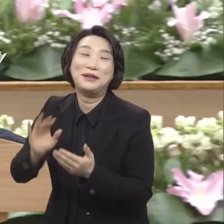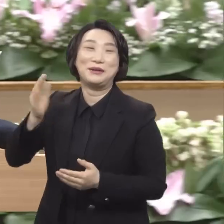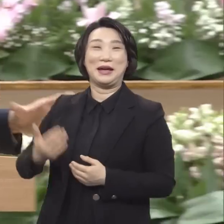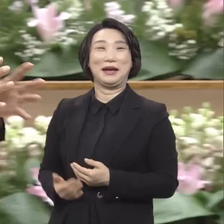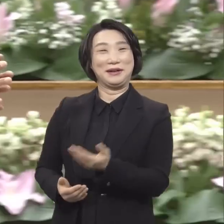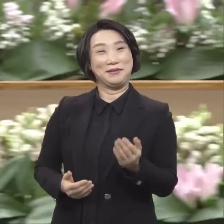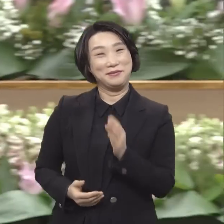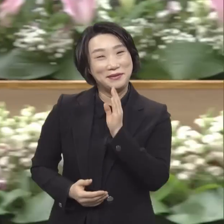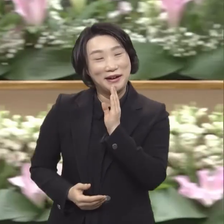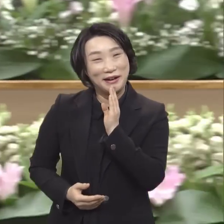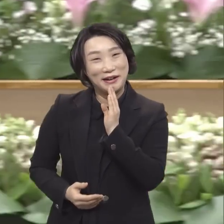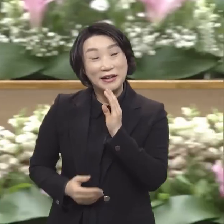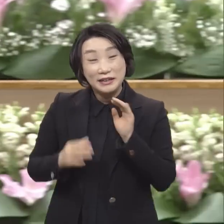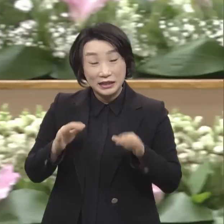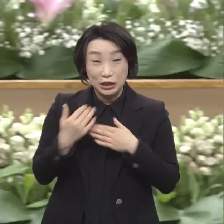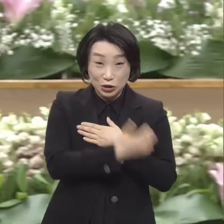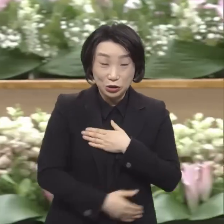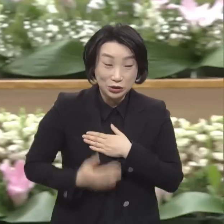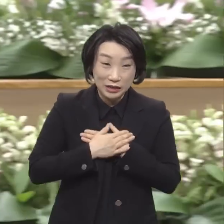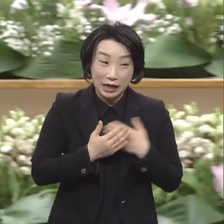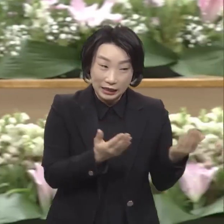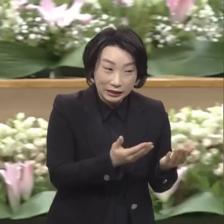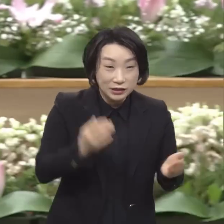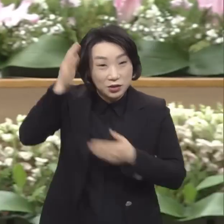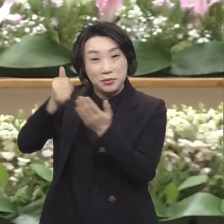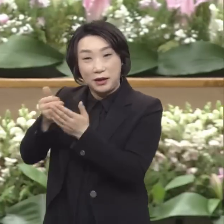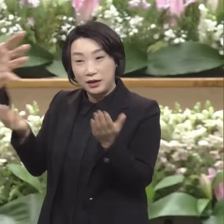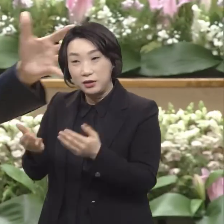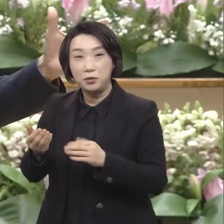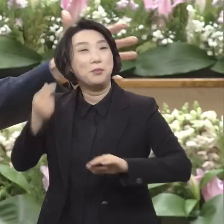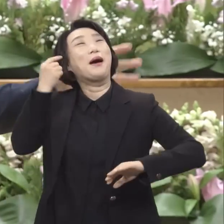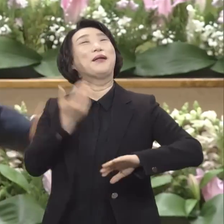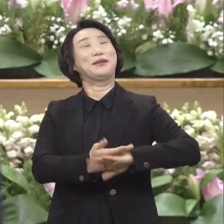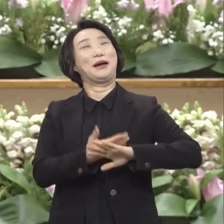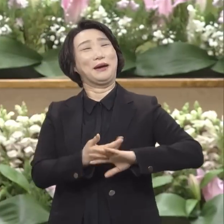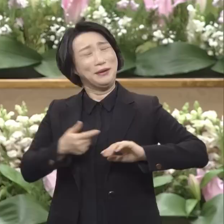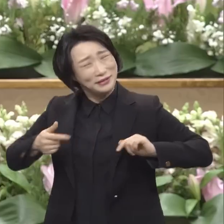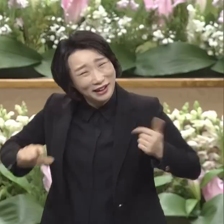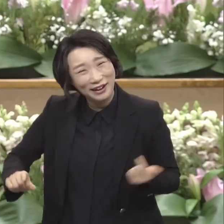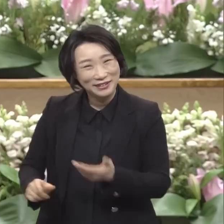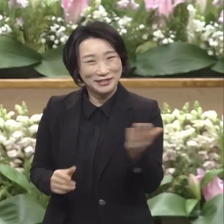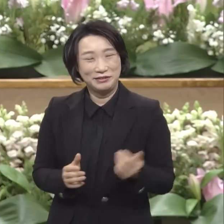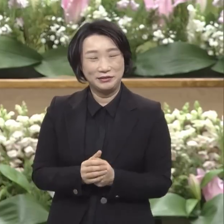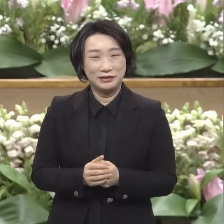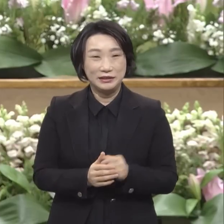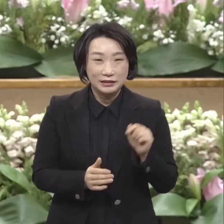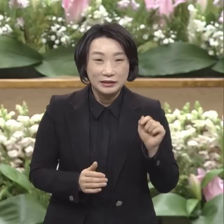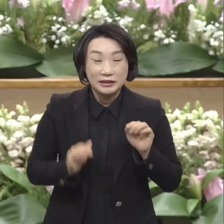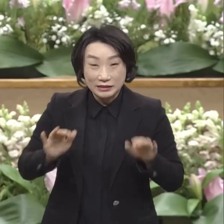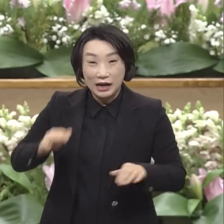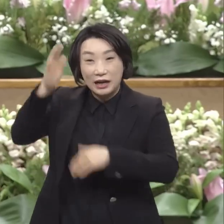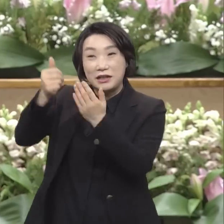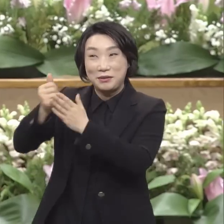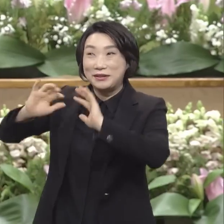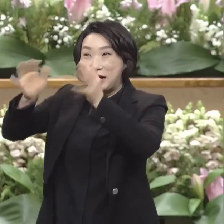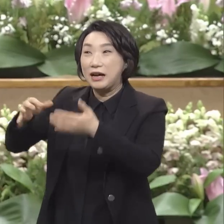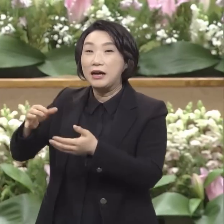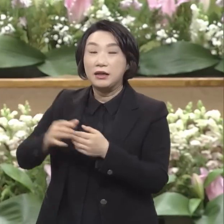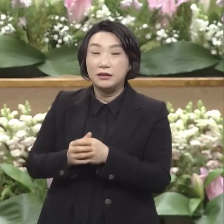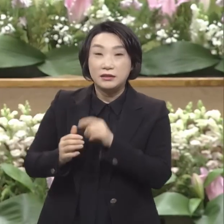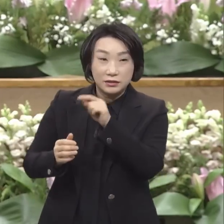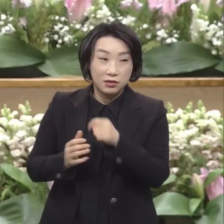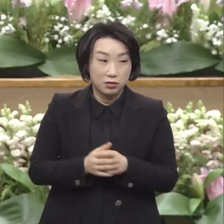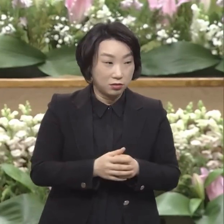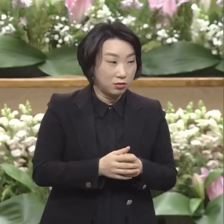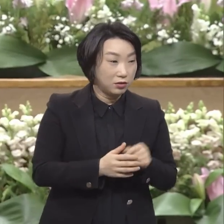근데 육신의 일과 성령의 일은 극과 극이야. 하나는 하나님의 나라를 유업으로 받지 못하게